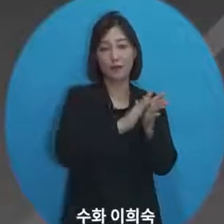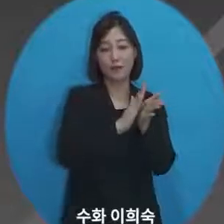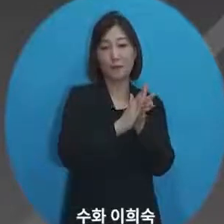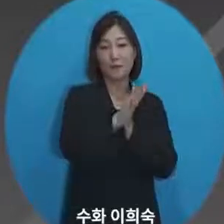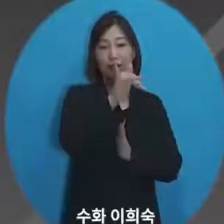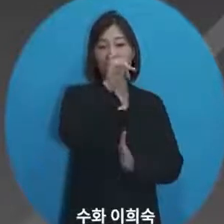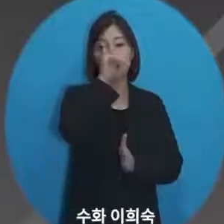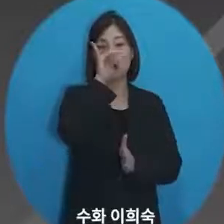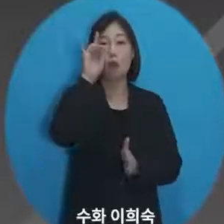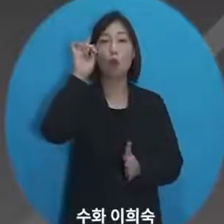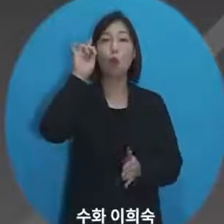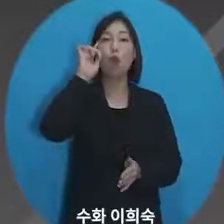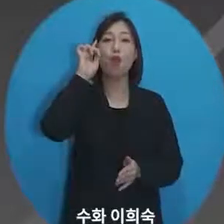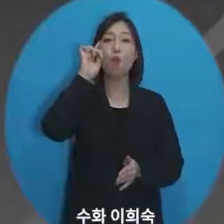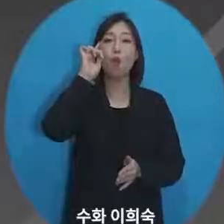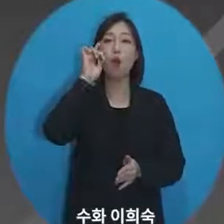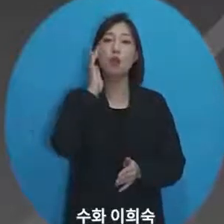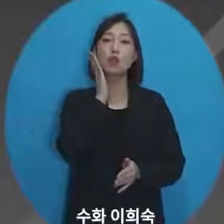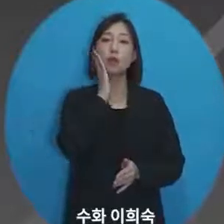측면 유리벽에